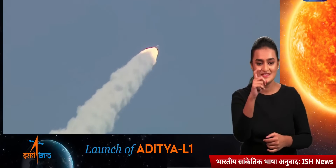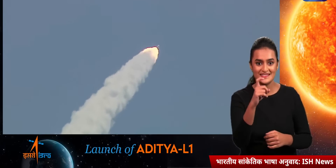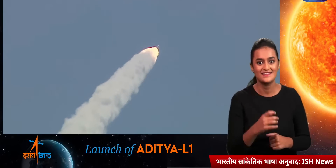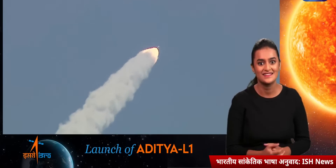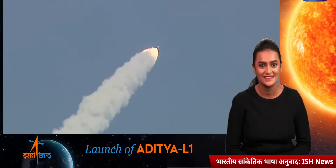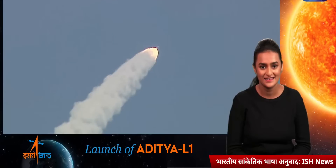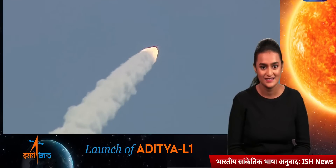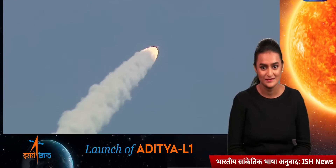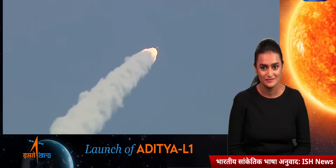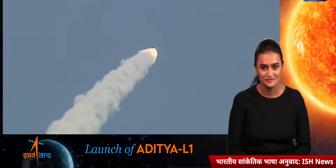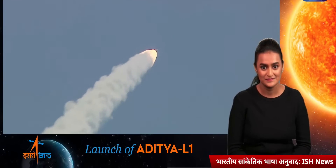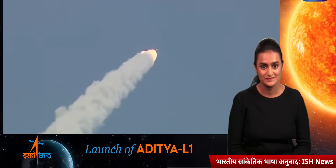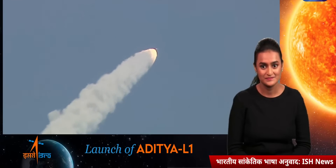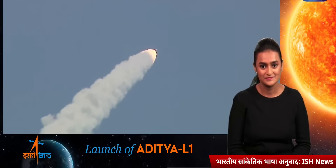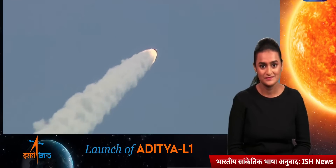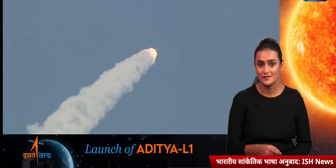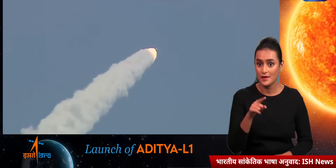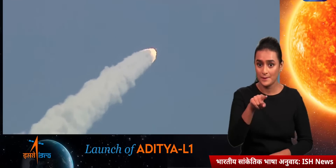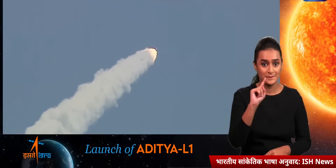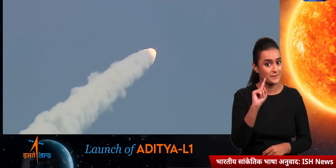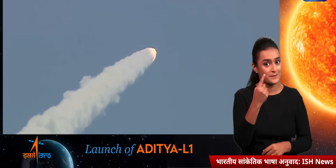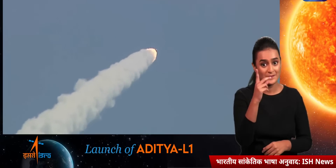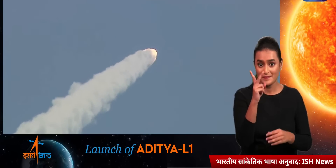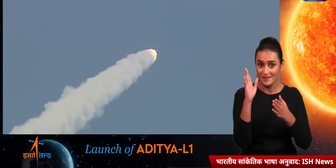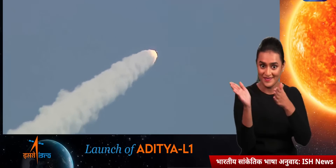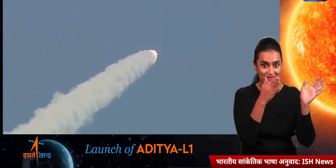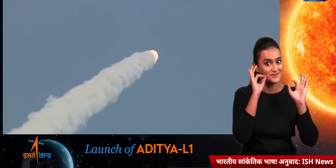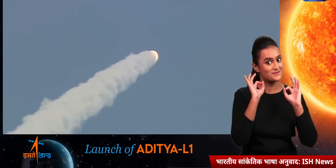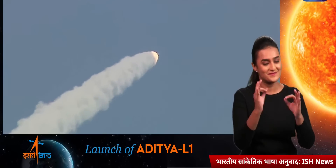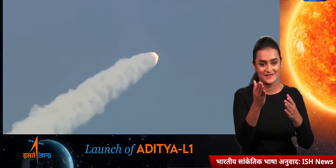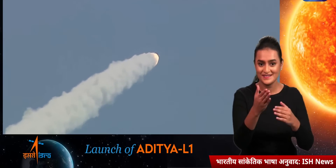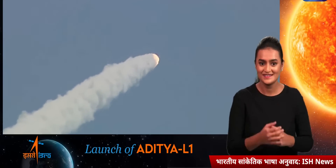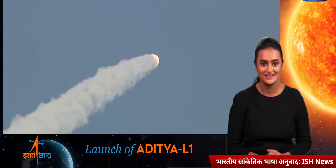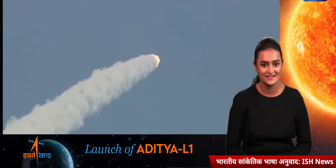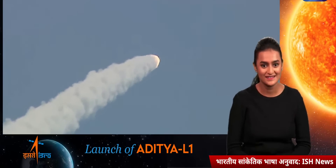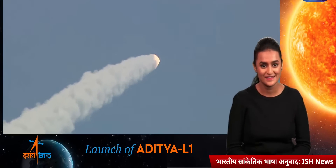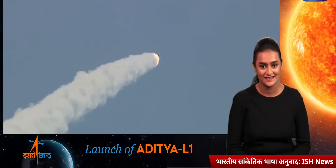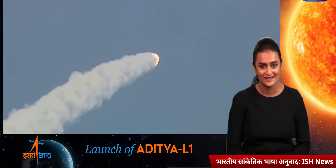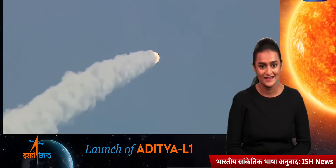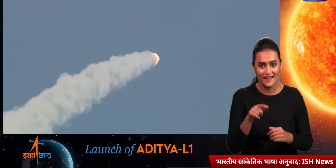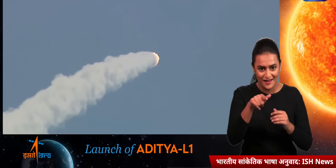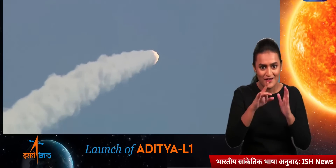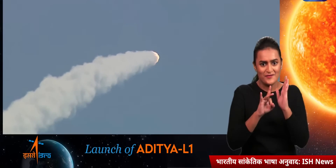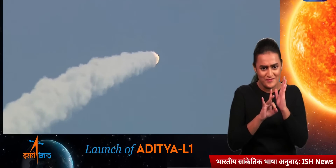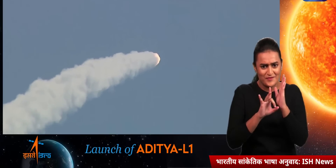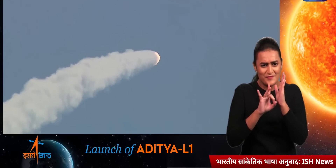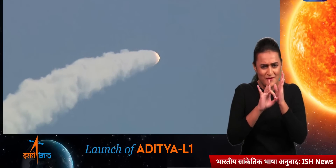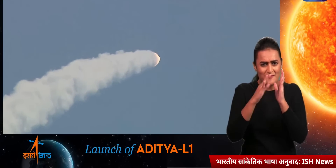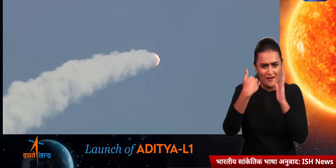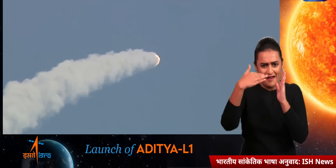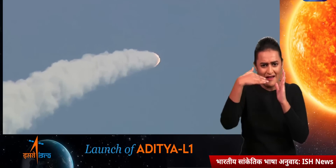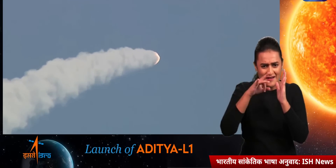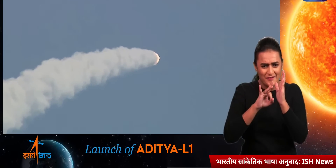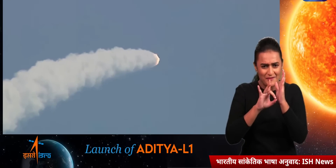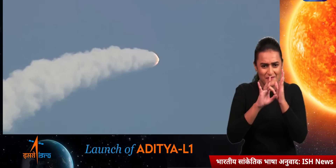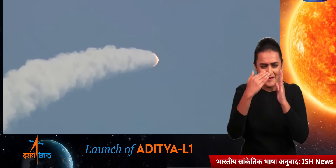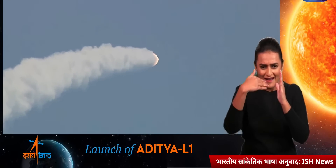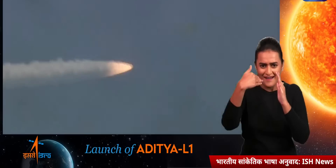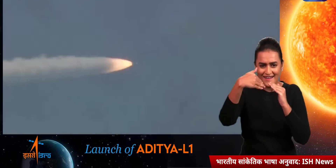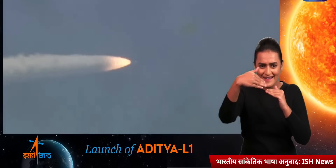प्रथम चरण पूरी तरह सामान्य। The rocket flying forth, following nominal trajectory and developing nominal